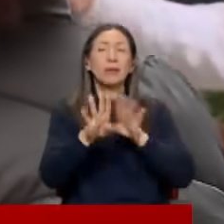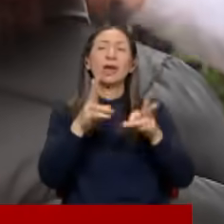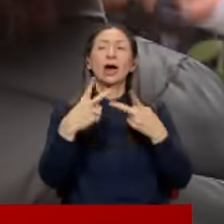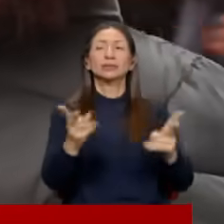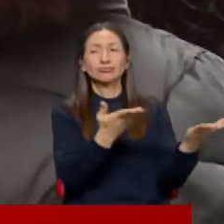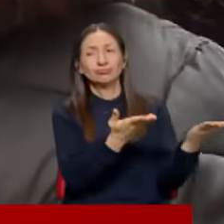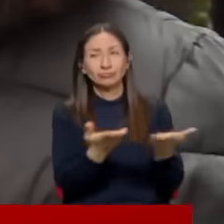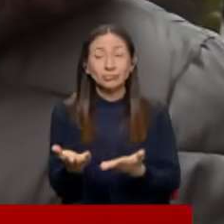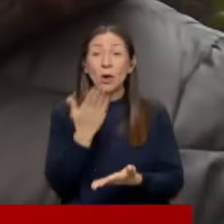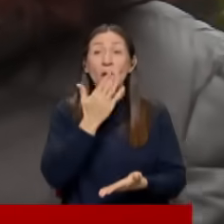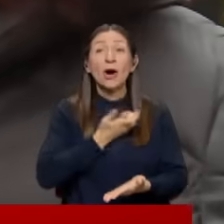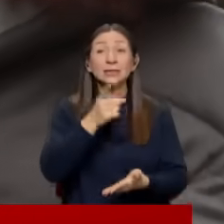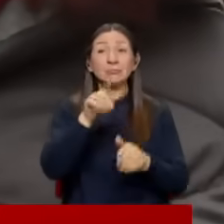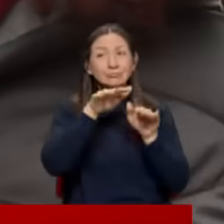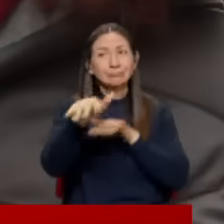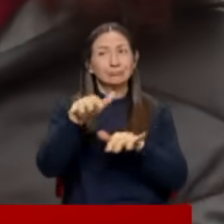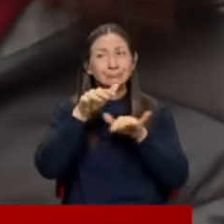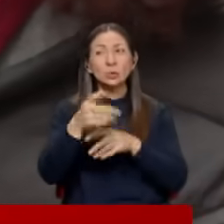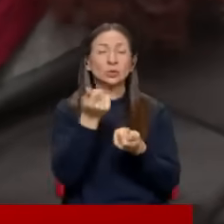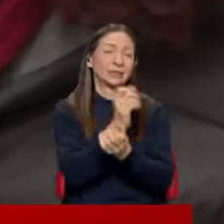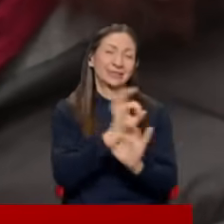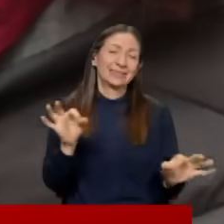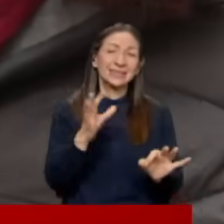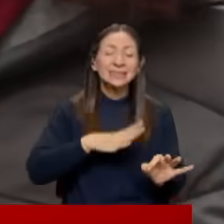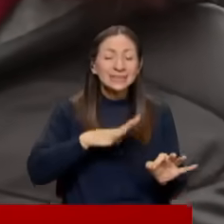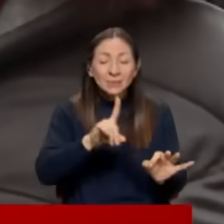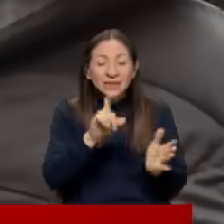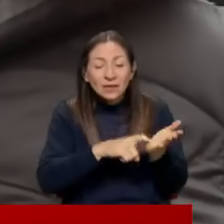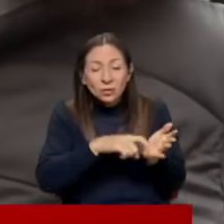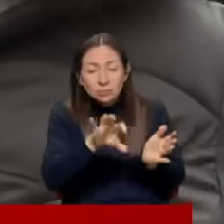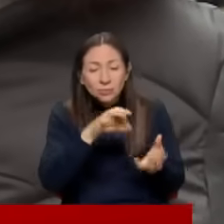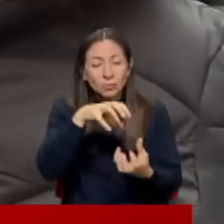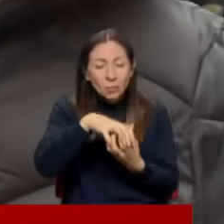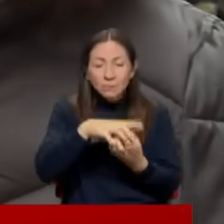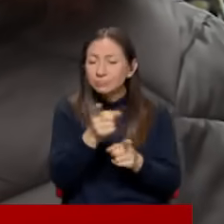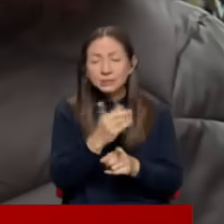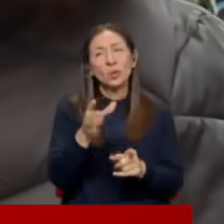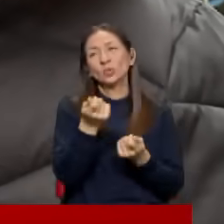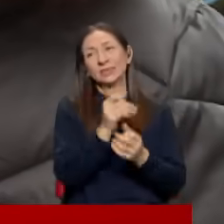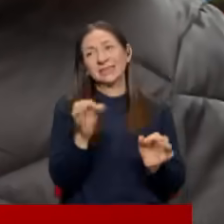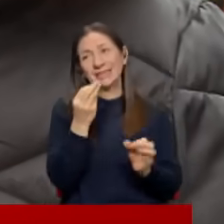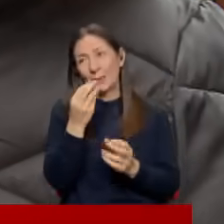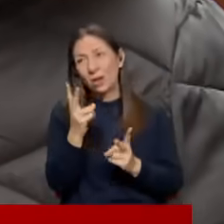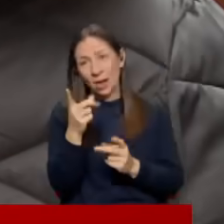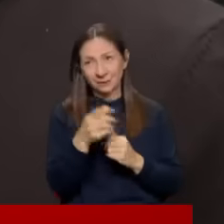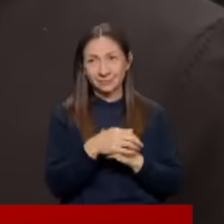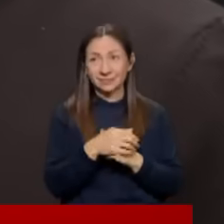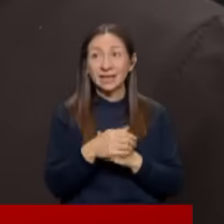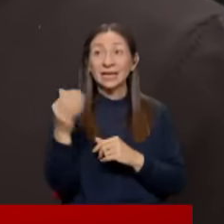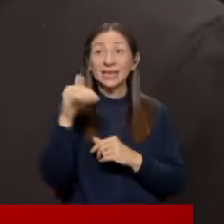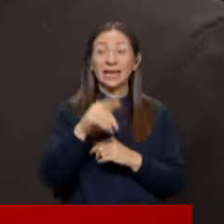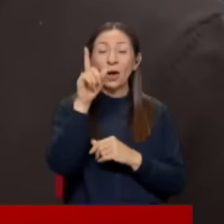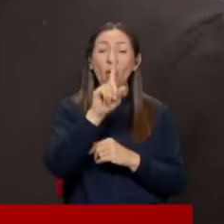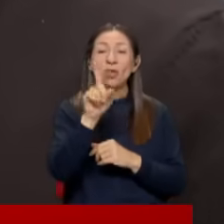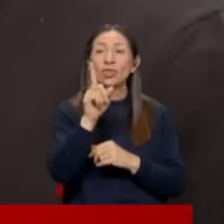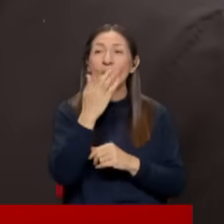kapılarını açtı. Öğrenciler buraya geldiğinde istedikleri bir tavuk burger menüyü ücretsiz yiyebiliyorlar. Gelen ilk 10